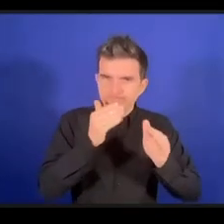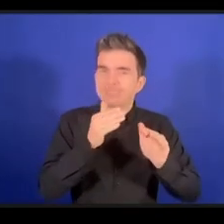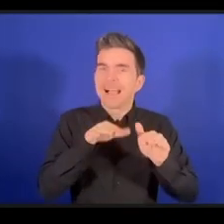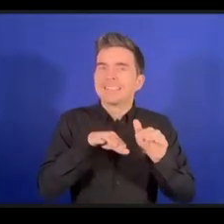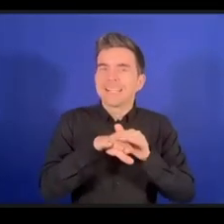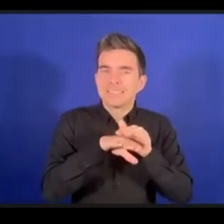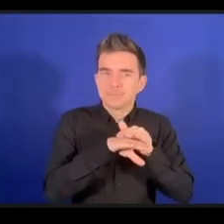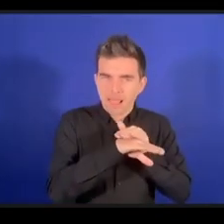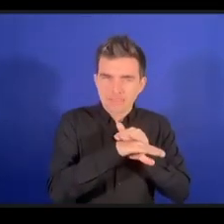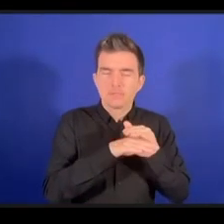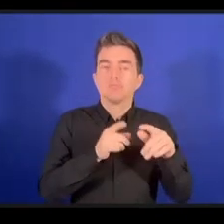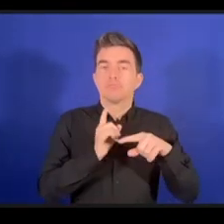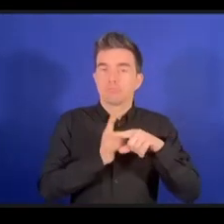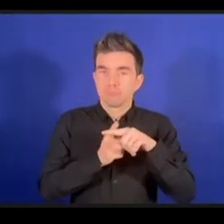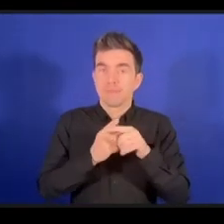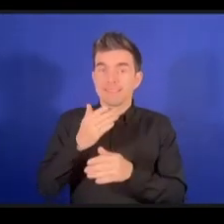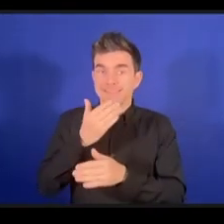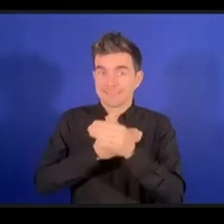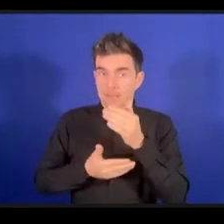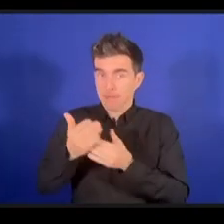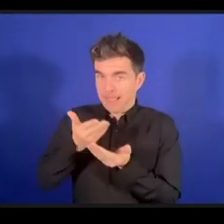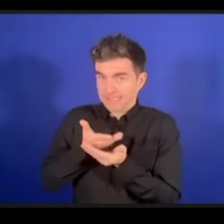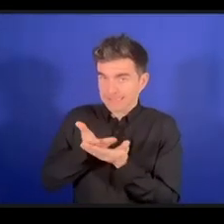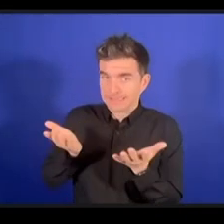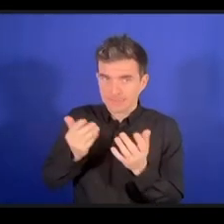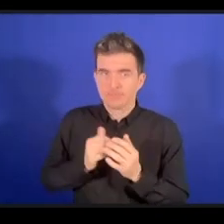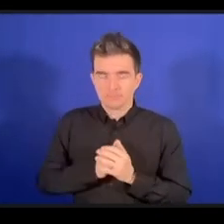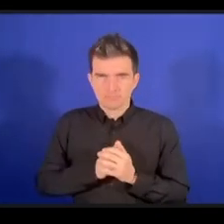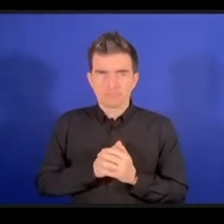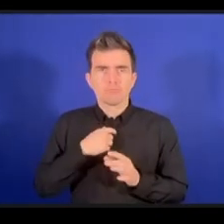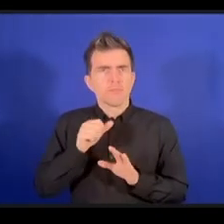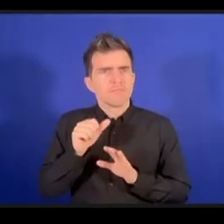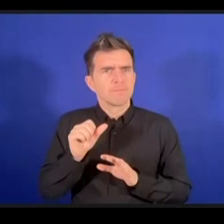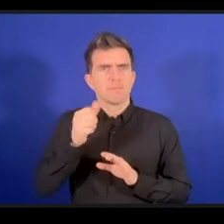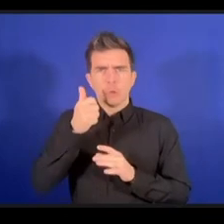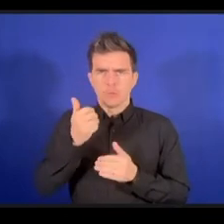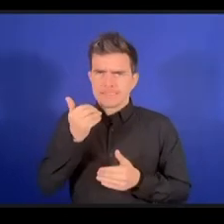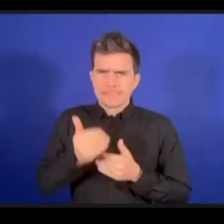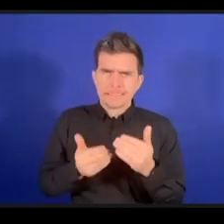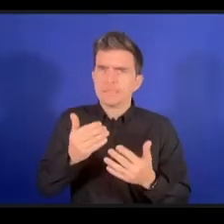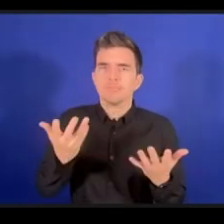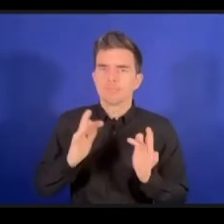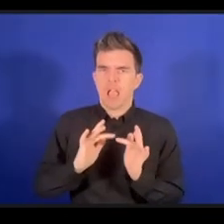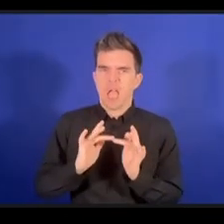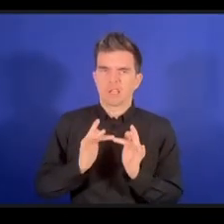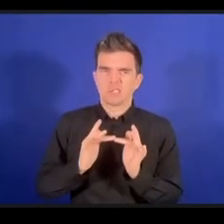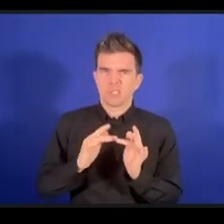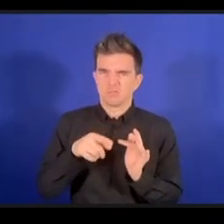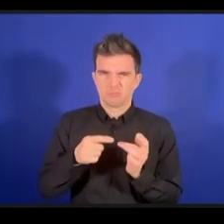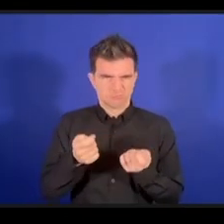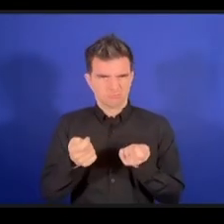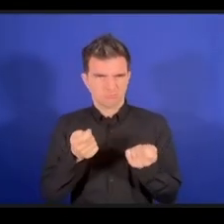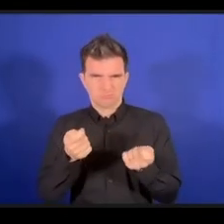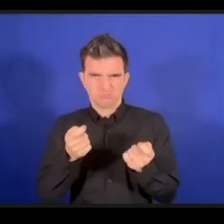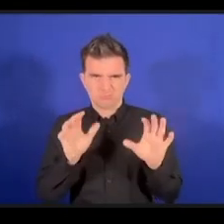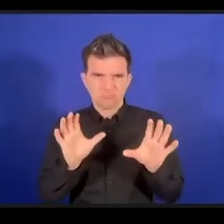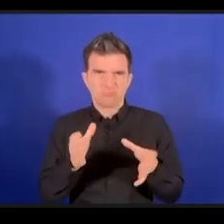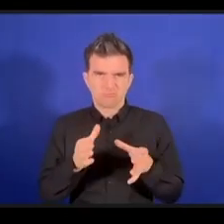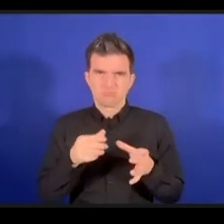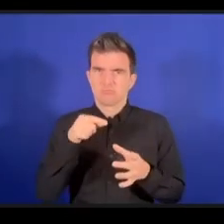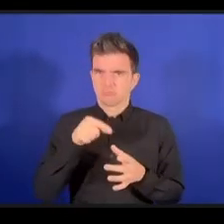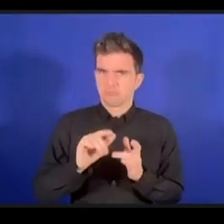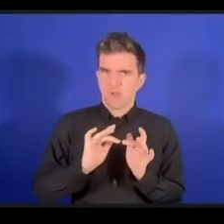IGF 和它就它线上线下的都是会内容都是可及的，